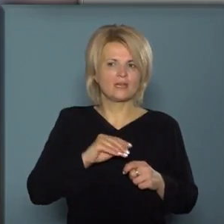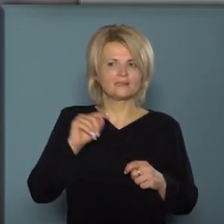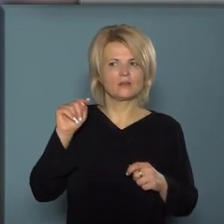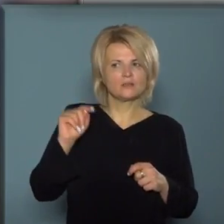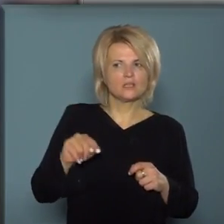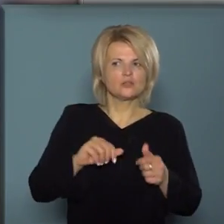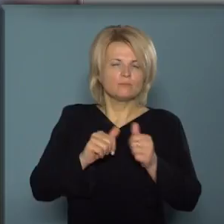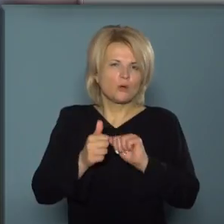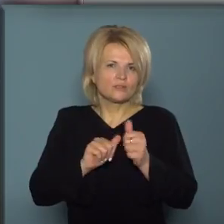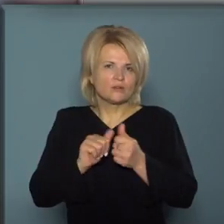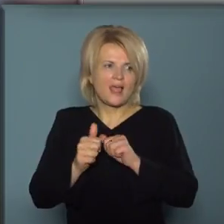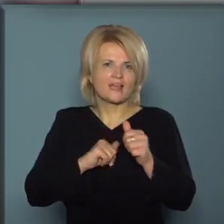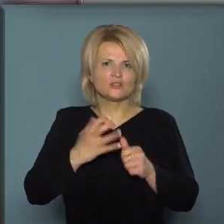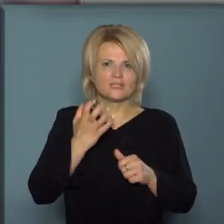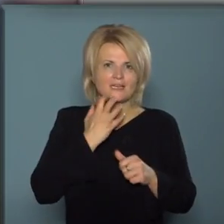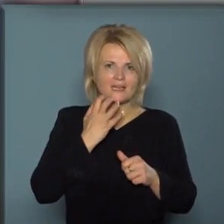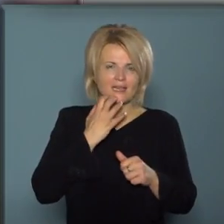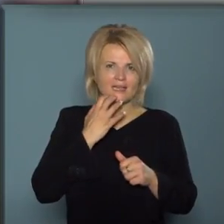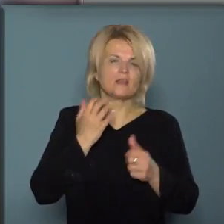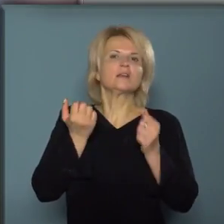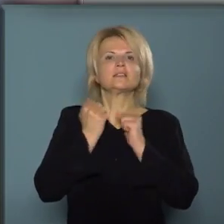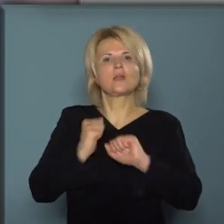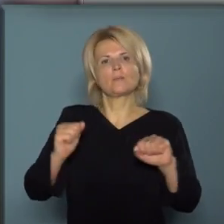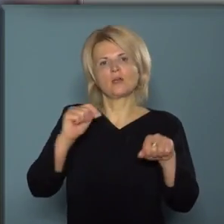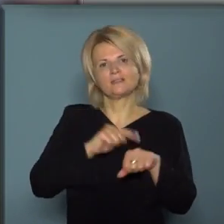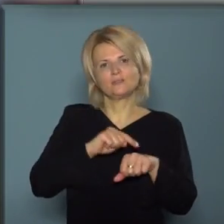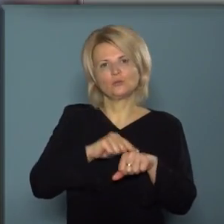fajta sportolási igénye, amely a szabadidő